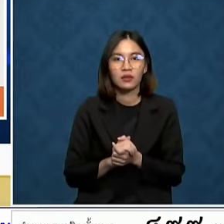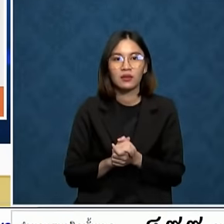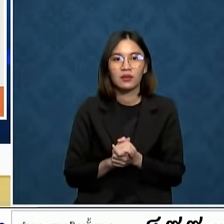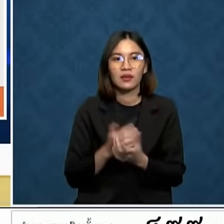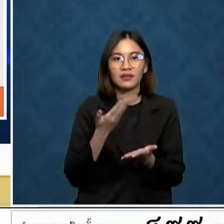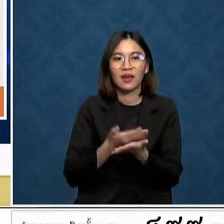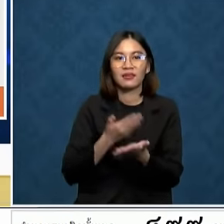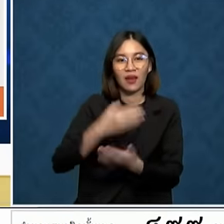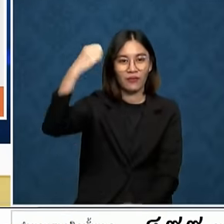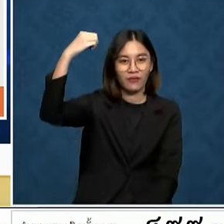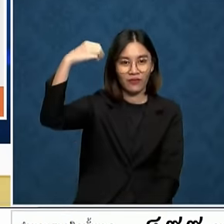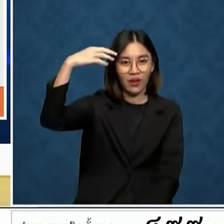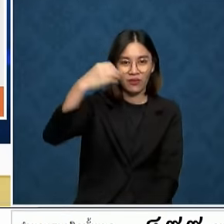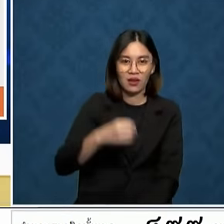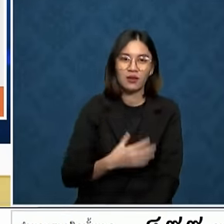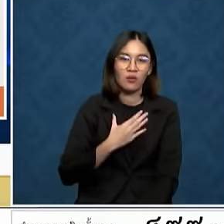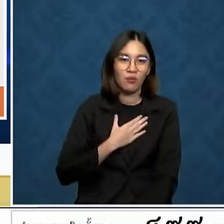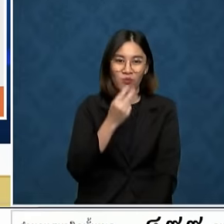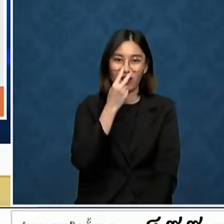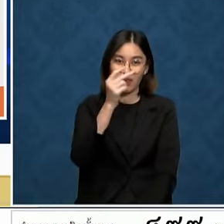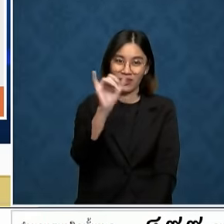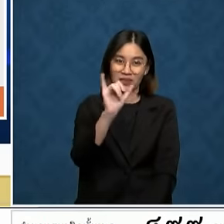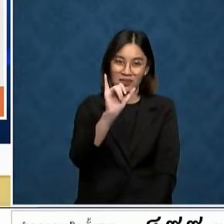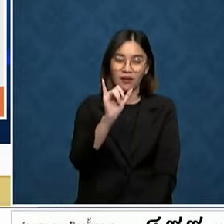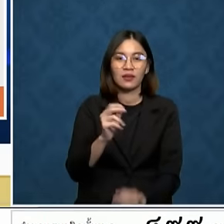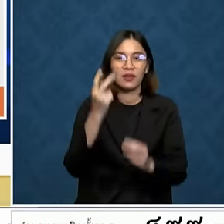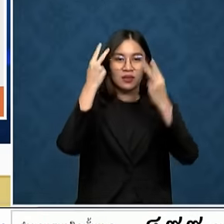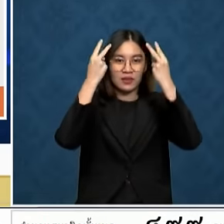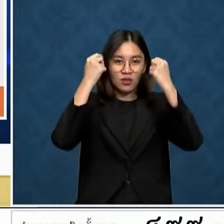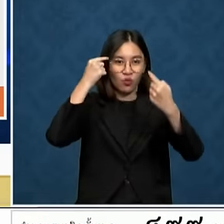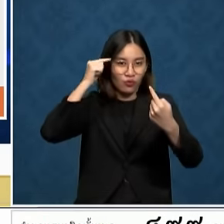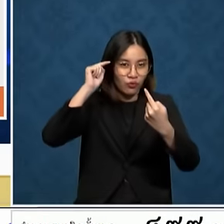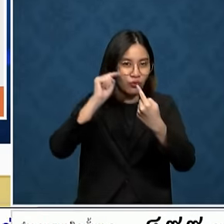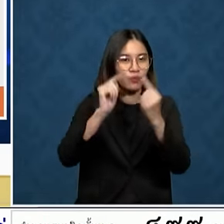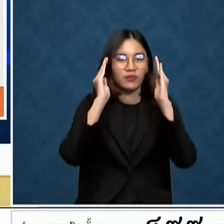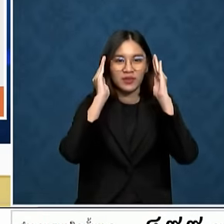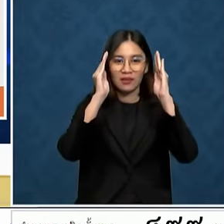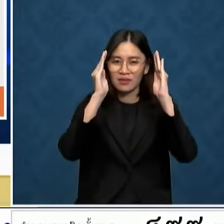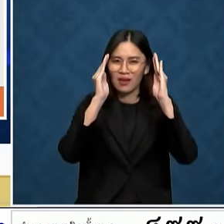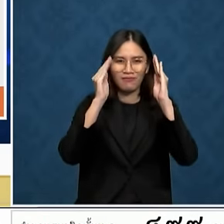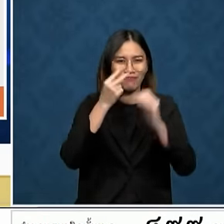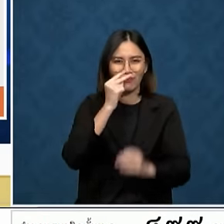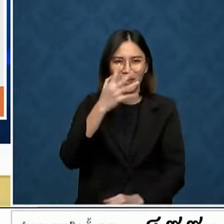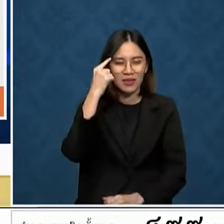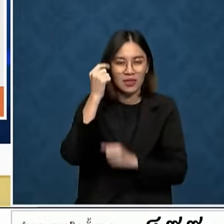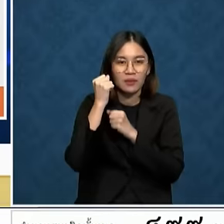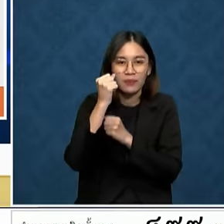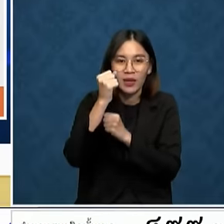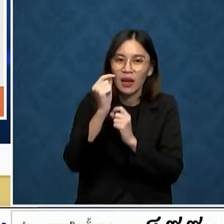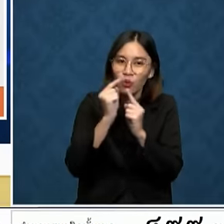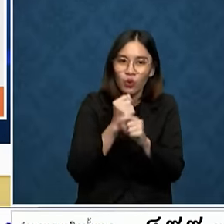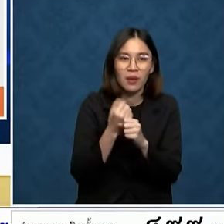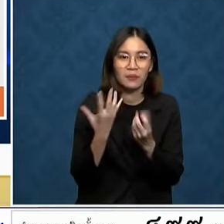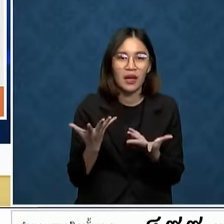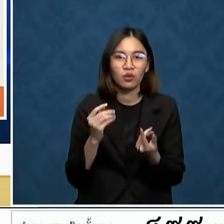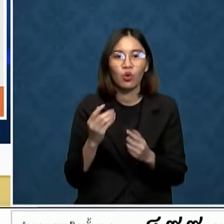ค่าไฟนั้นผมยไมเหน ท่านายกครับแดงความมงมั่น คามกลาหารวามเดดขาดอย่างไร หอความพยายามประสานงานอย่ไร